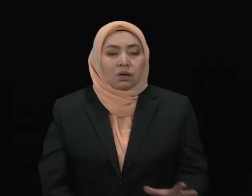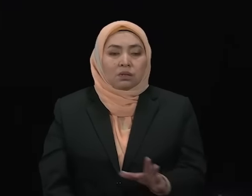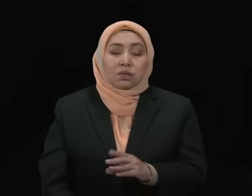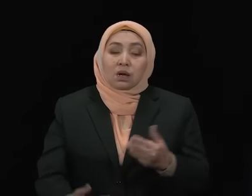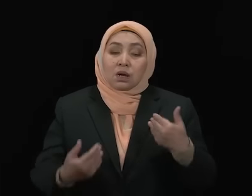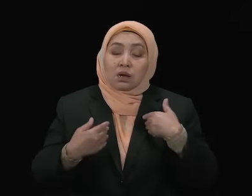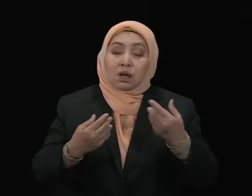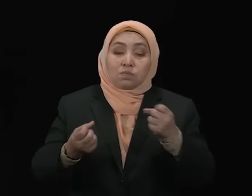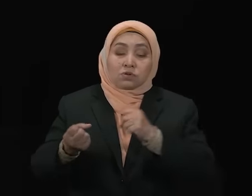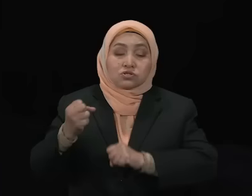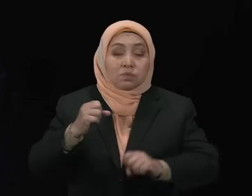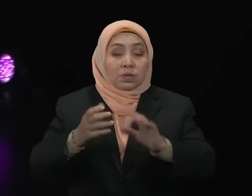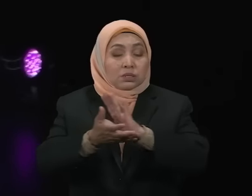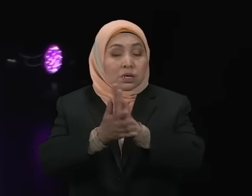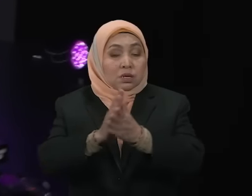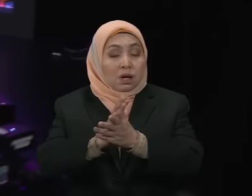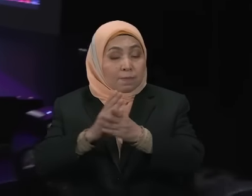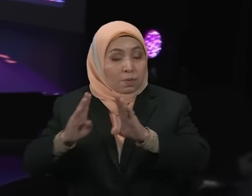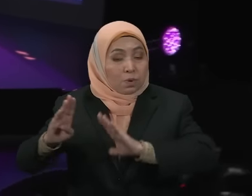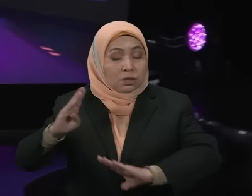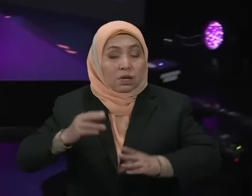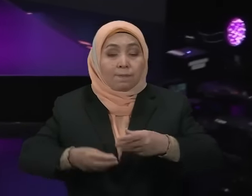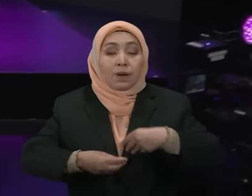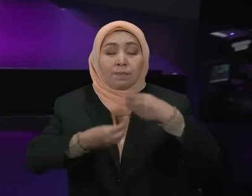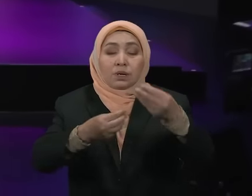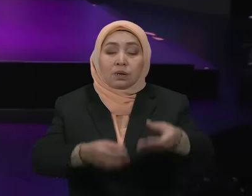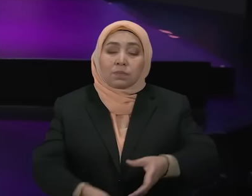أجعلتم سقاية